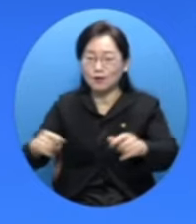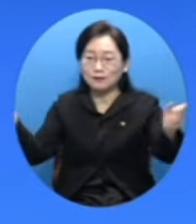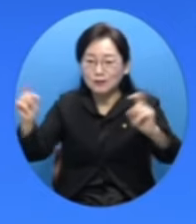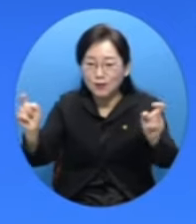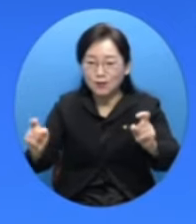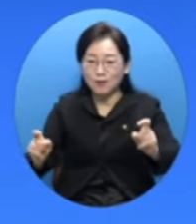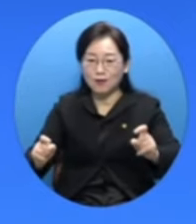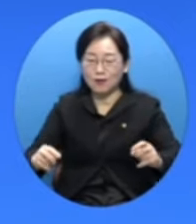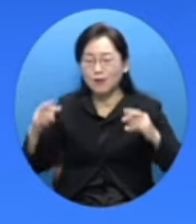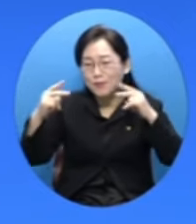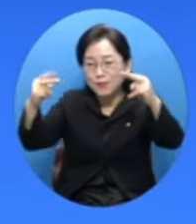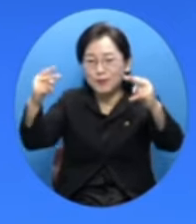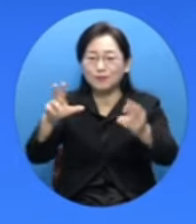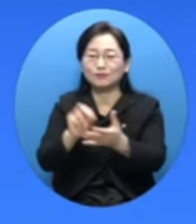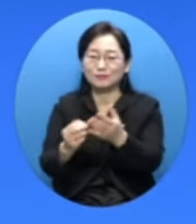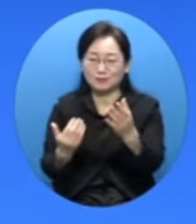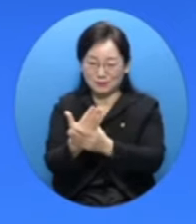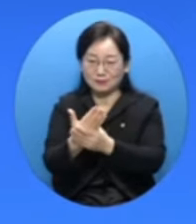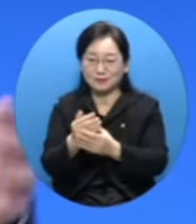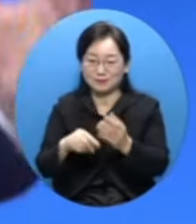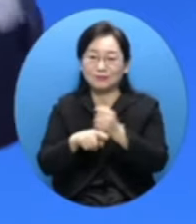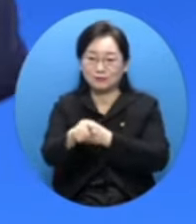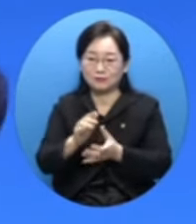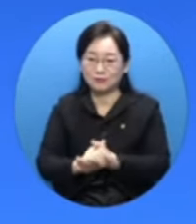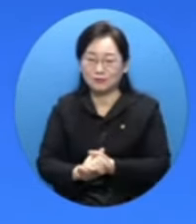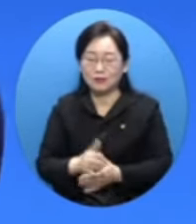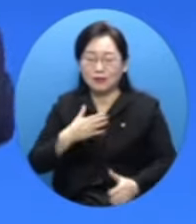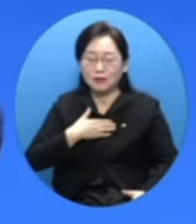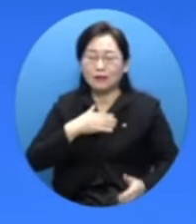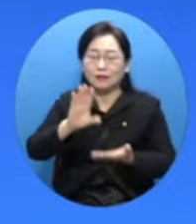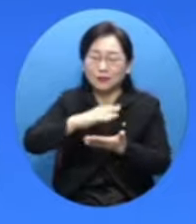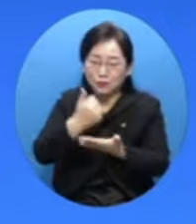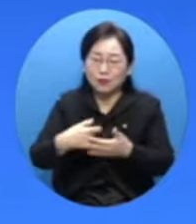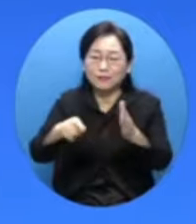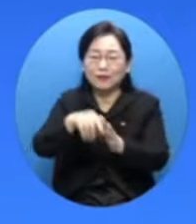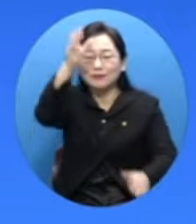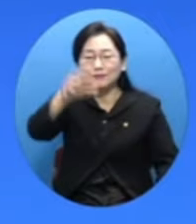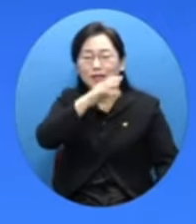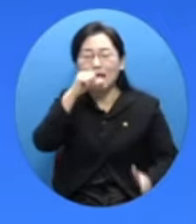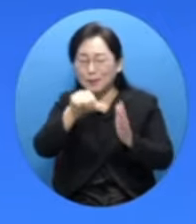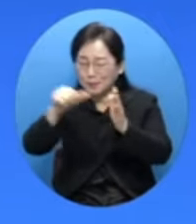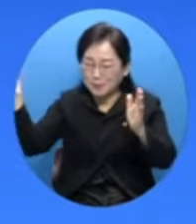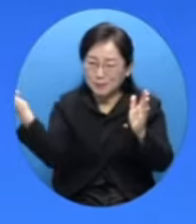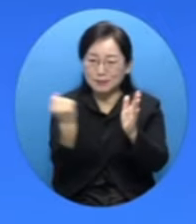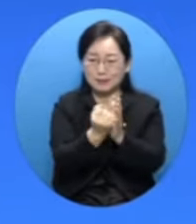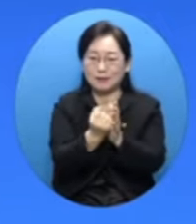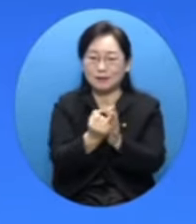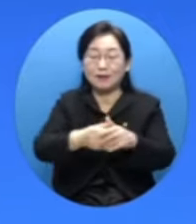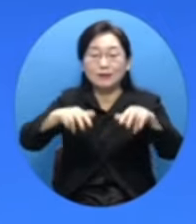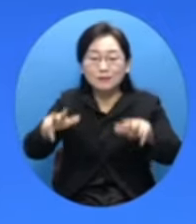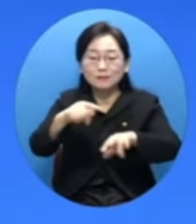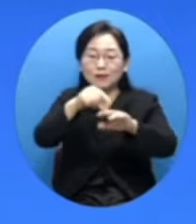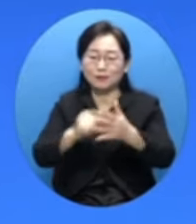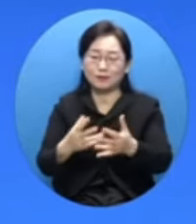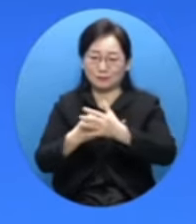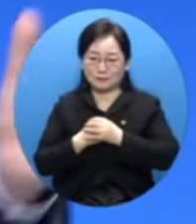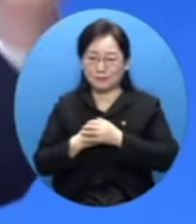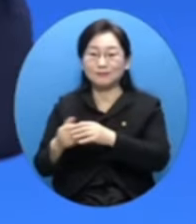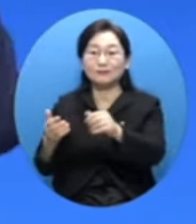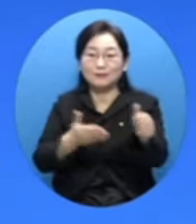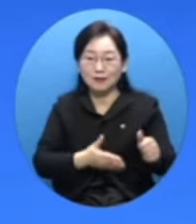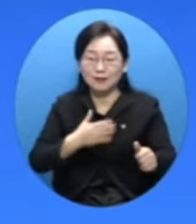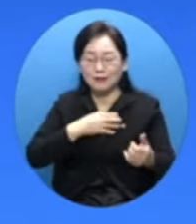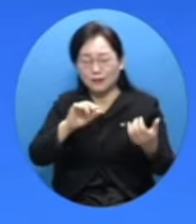시비거리가 생겨나고 문제가 생겨나는 것입니다. 내가 그리스도와 함께 십자가에 못 박혔나니 오늘 만판에 새기시길 바랍니다.